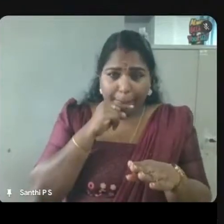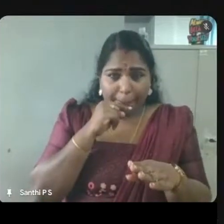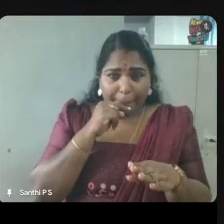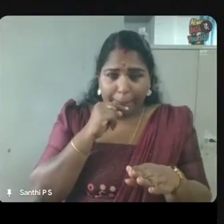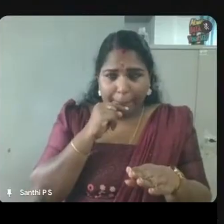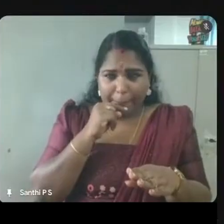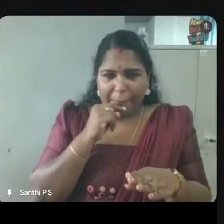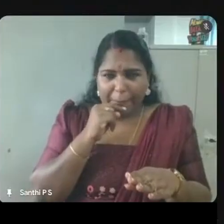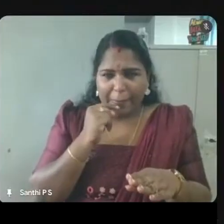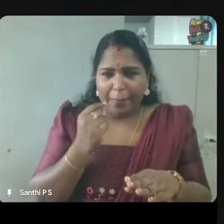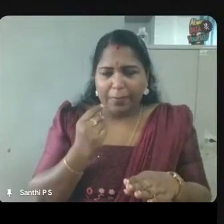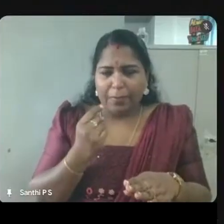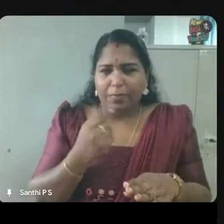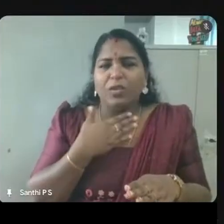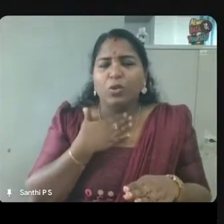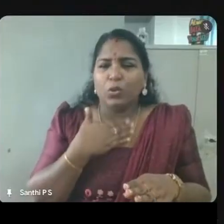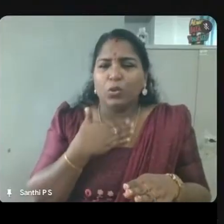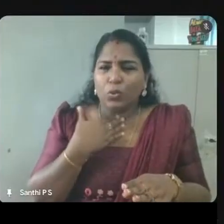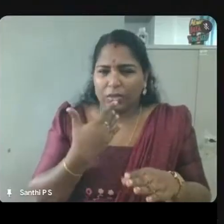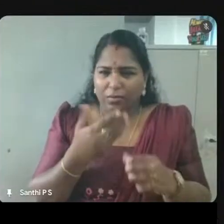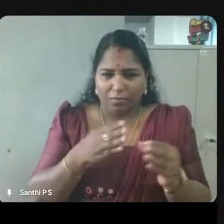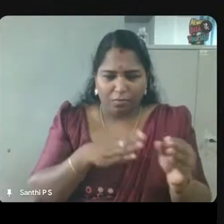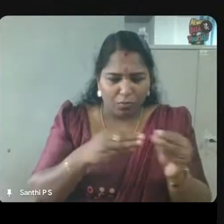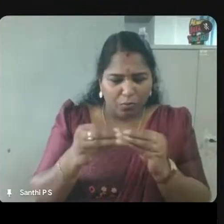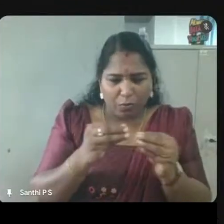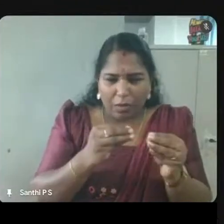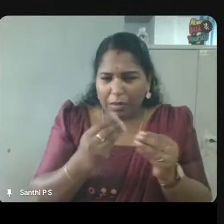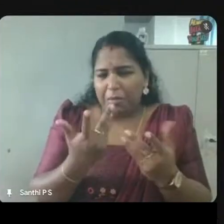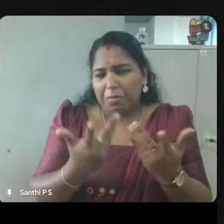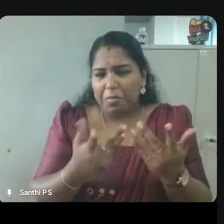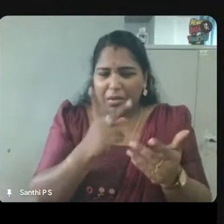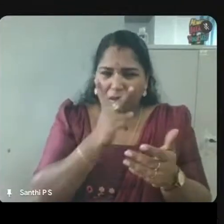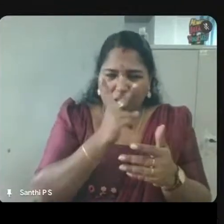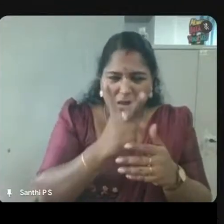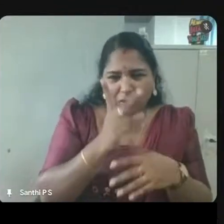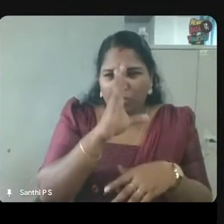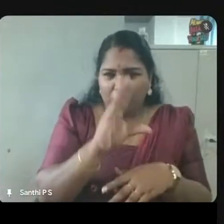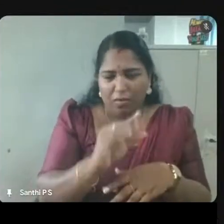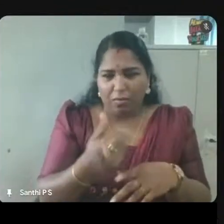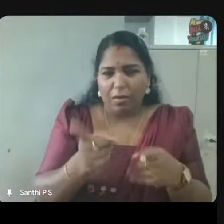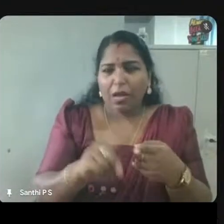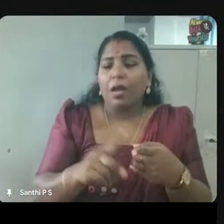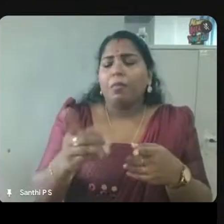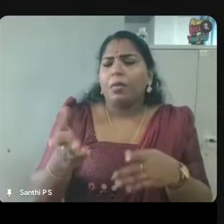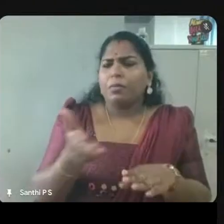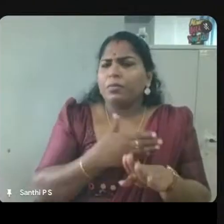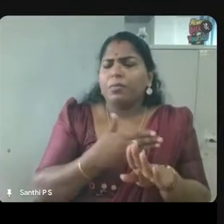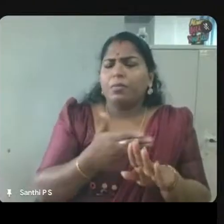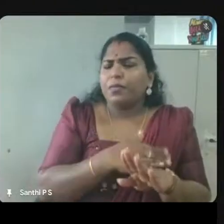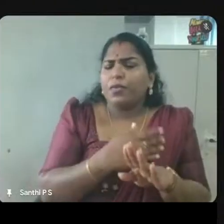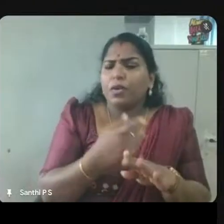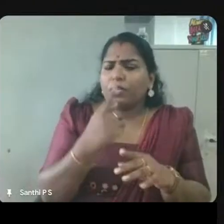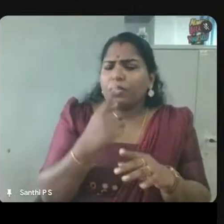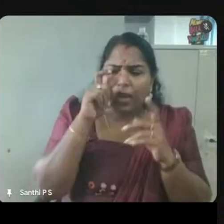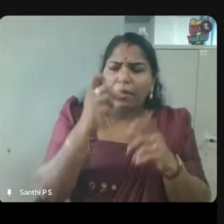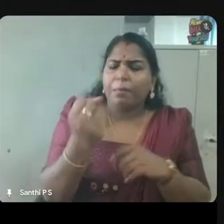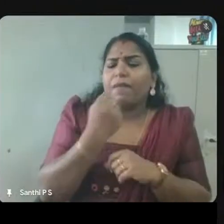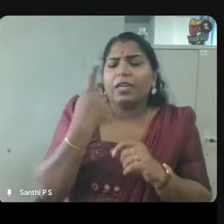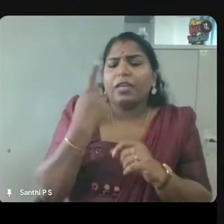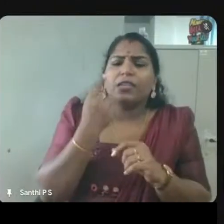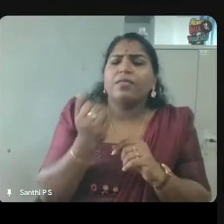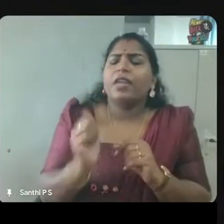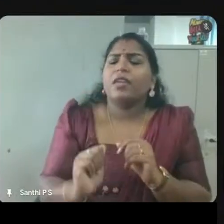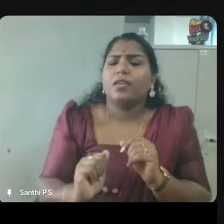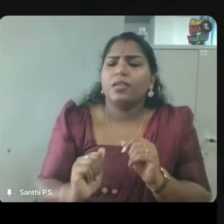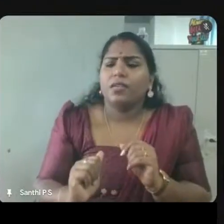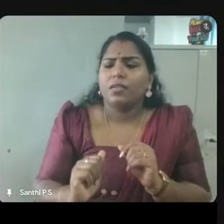ഇപ്പൊ 58 ആയി എന്ന് പറയുന്നു, മാം ഒന്ന് കണ്ണാടിയുടെ പവർ ചെക്ക് ചെയ്യാനായിട്ട് പോകണം. റീസെന്റ് എപ്പോഴാണ് കണ്ണാടിയുടെ പവർ ചെക്ക് ചെയ്തത്? 1 year